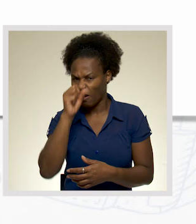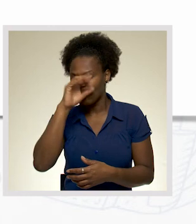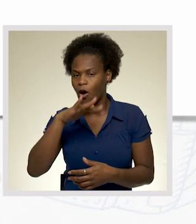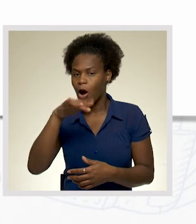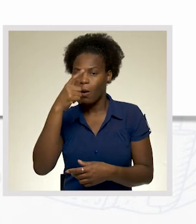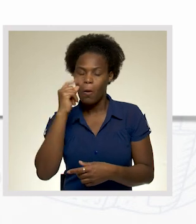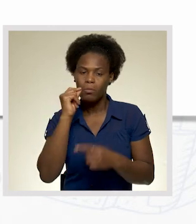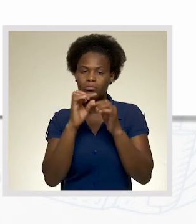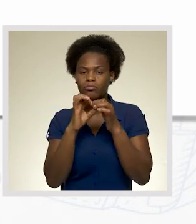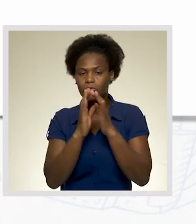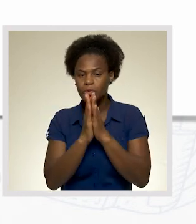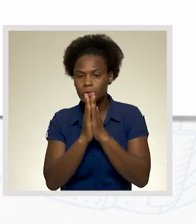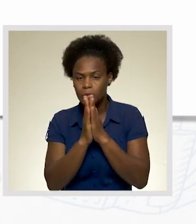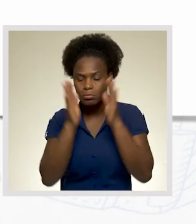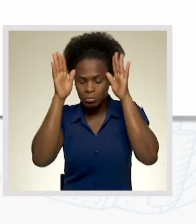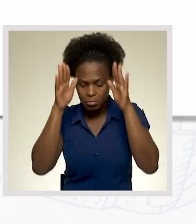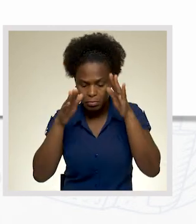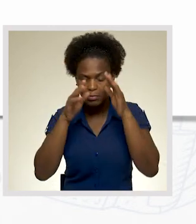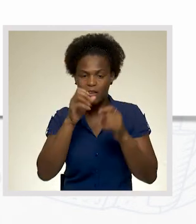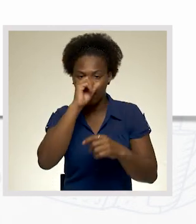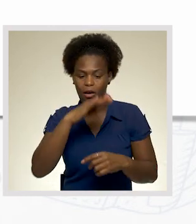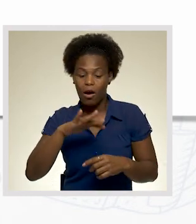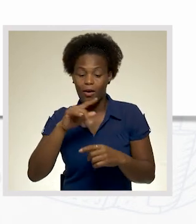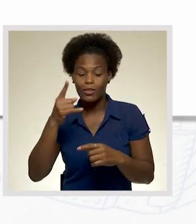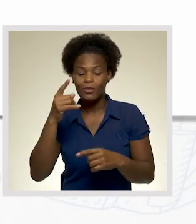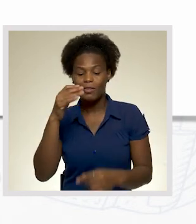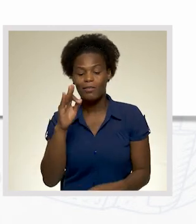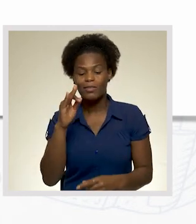3, notre fameux phacochère.